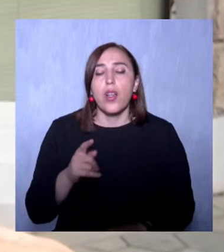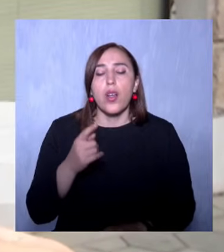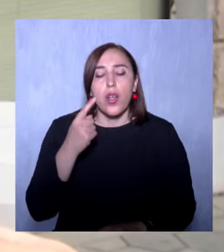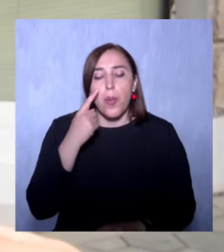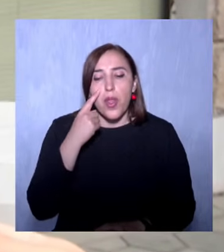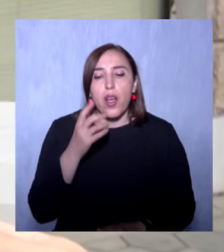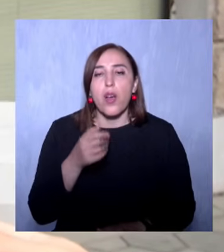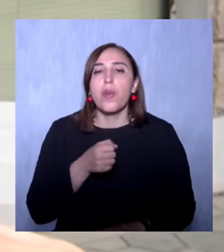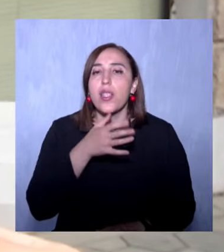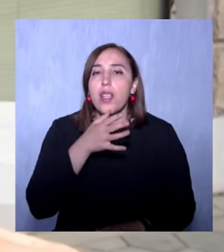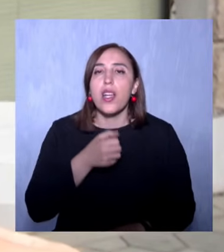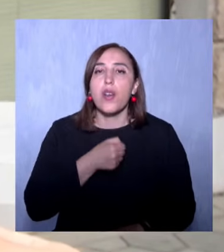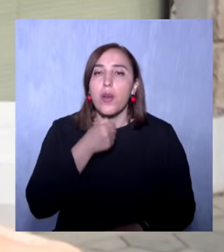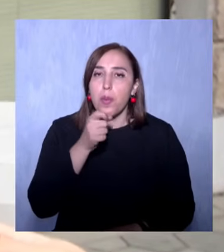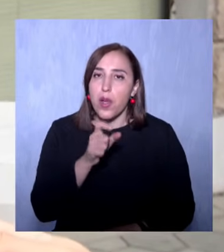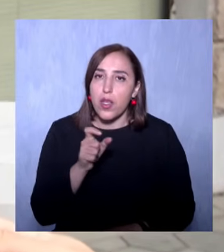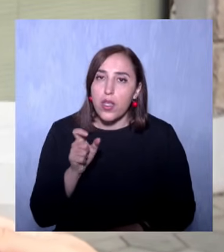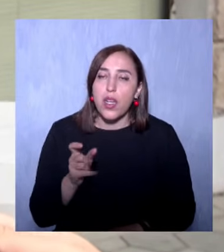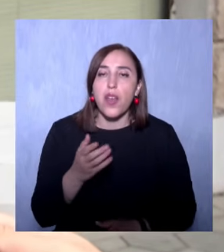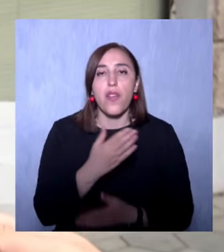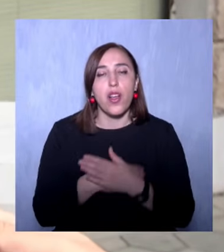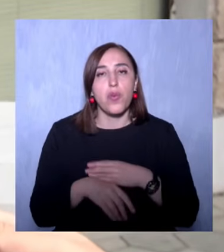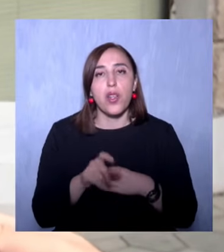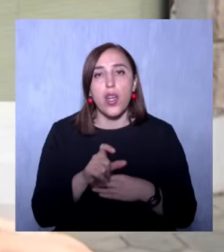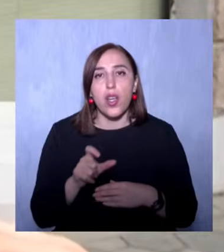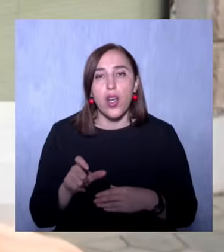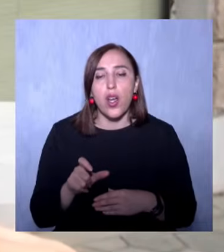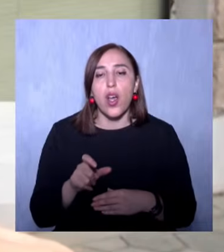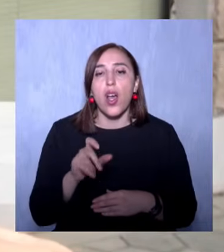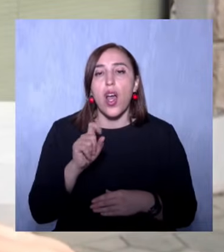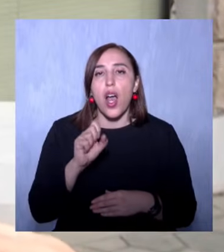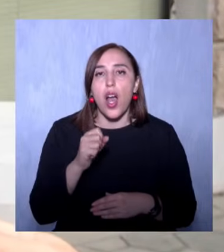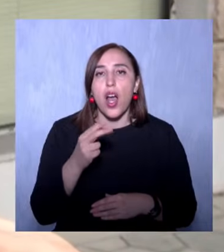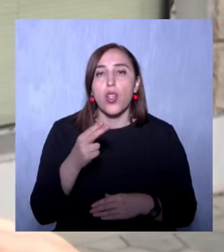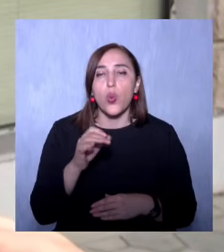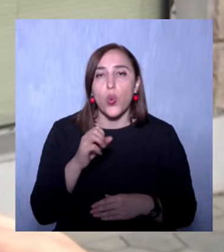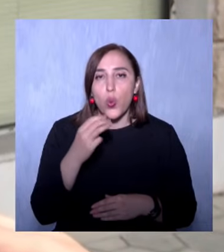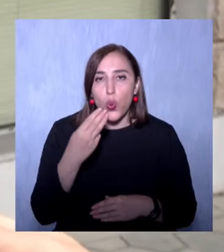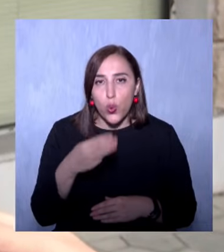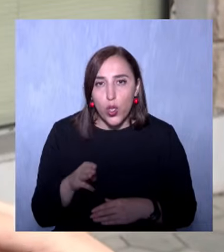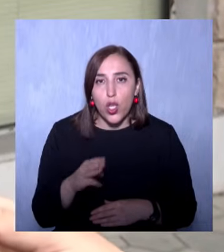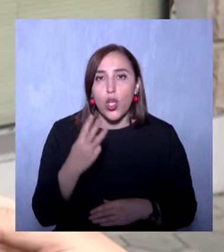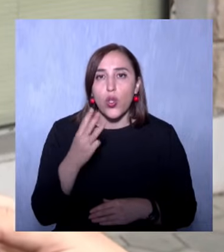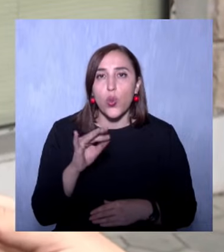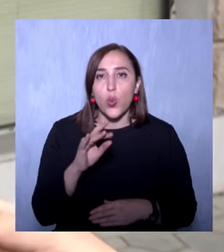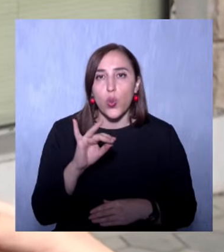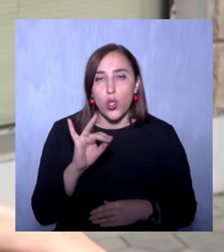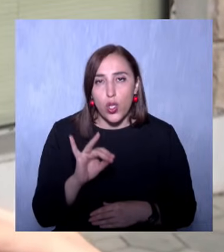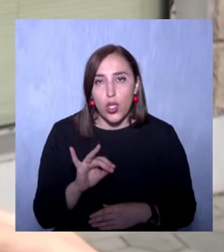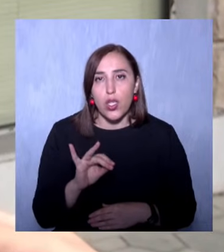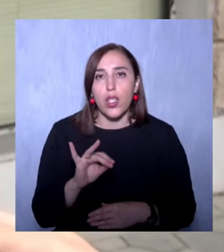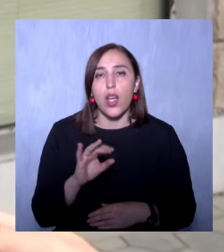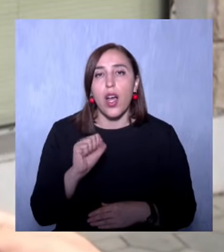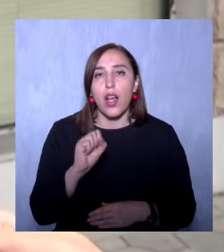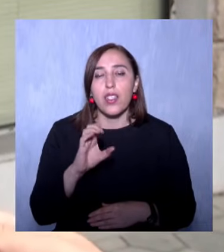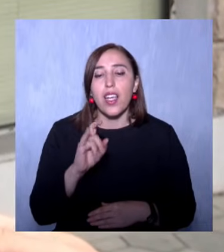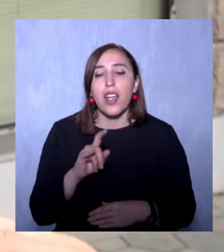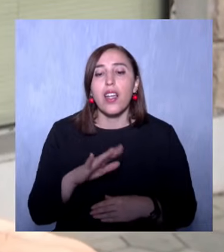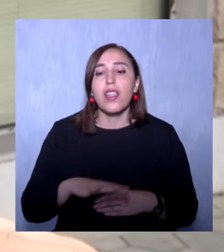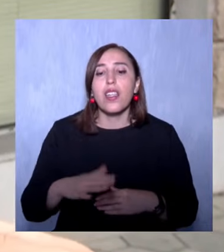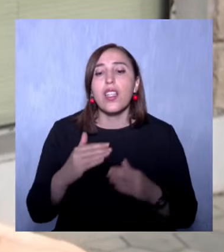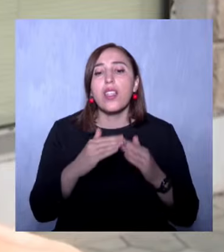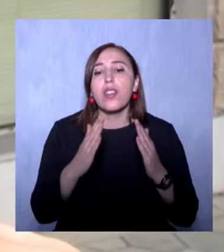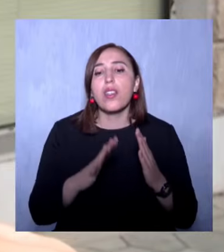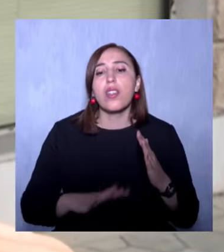ունեցող անձինք են, որոնք եւս մնացել են Հադրութի, Շուշիի, ուրեմն Ասկերանի